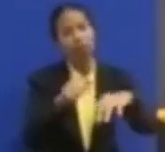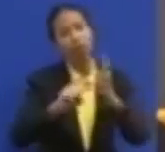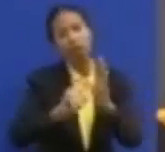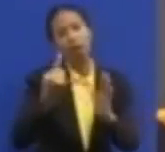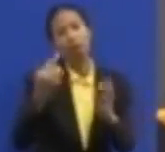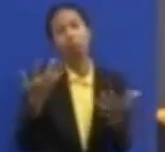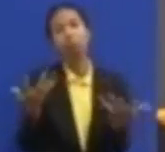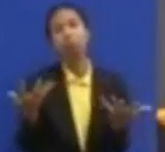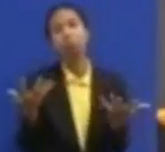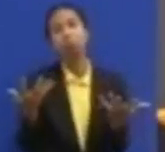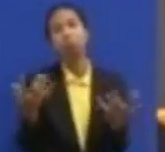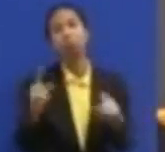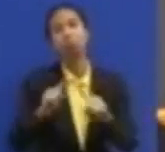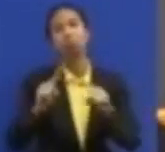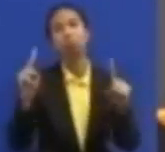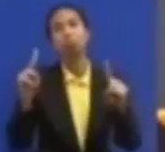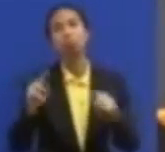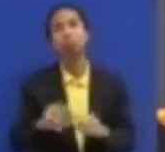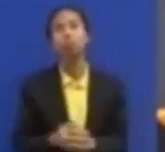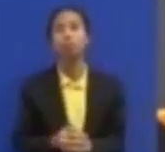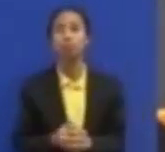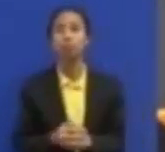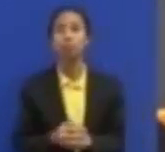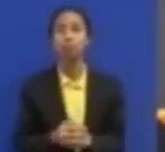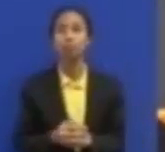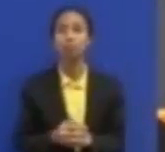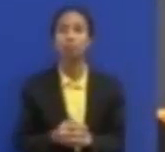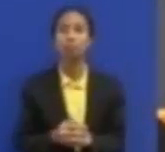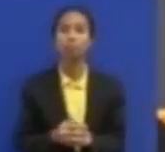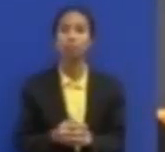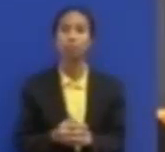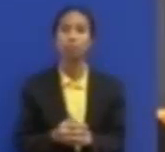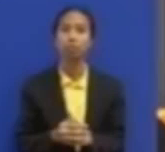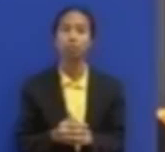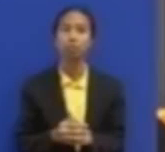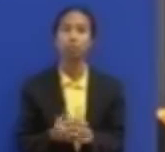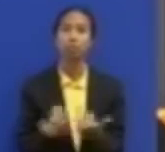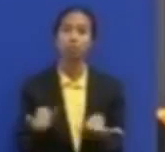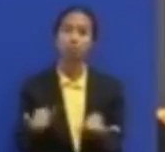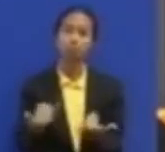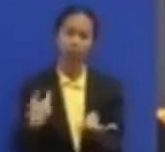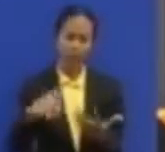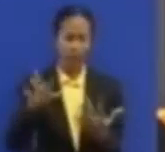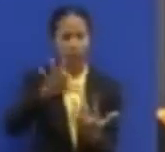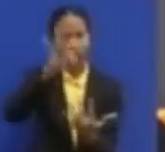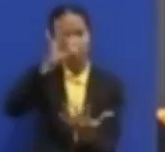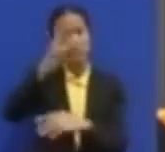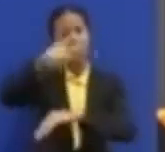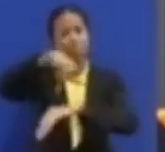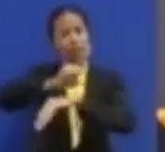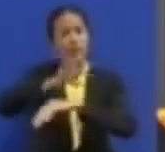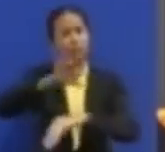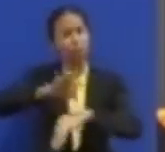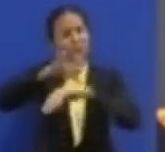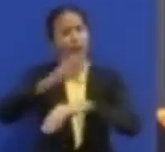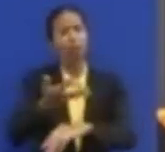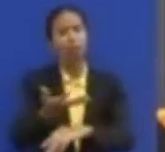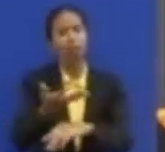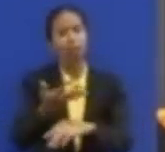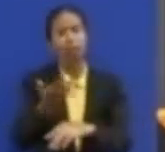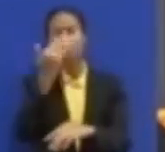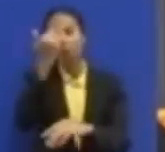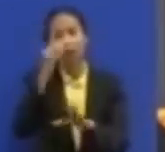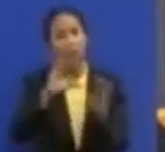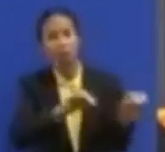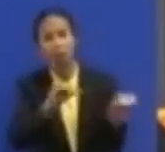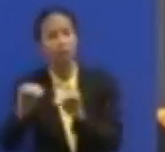านครับ นะครับวาระที่สำคัญที่สุดคือเลือกประมุขฝ่ายนิติบัญญัติแต่เรานั้นครับถูกเลื่อนโดยไม่มีเหตุผ